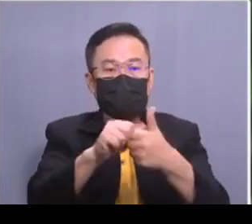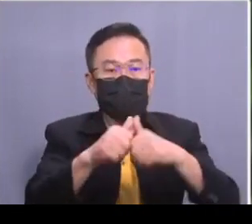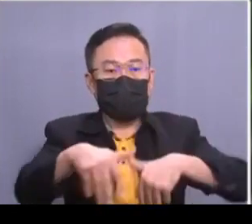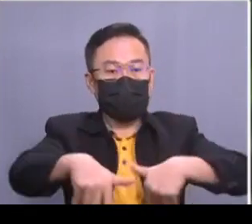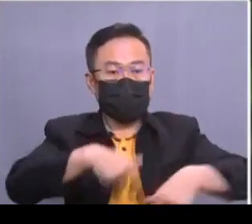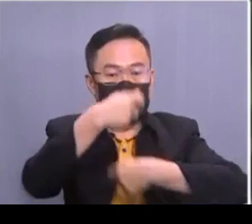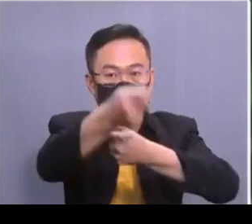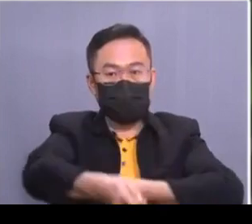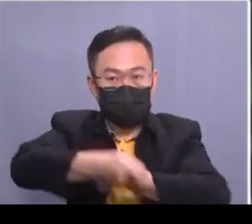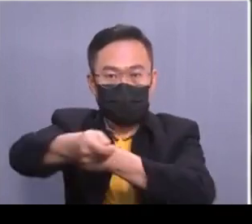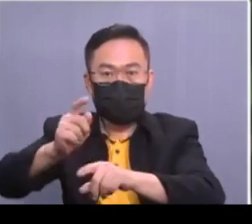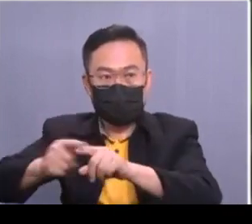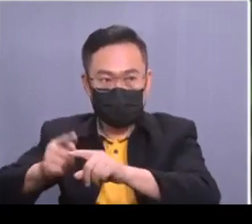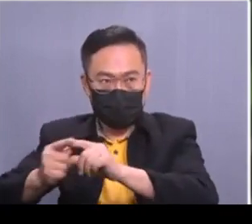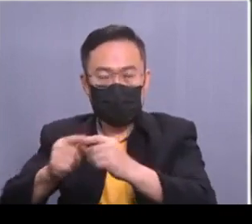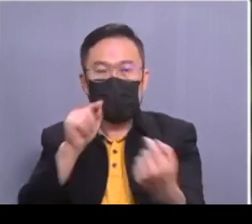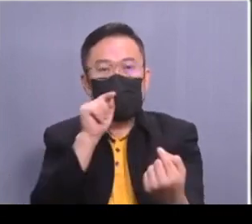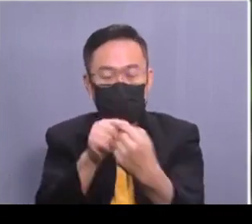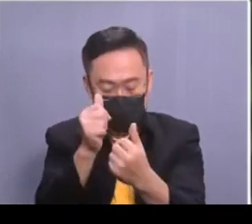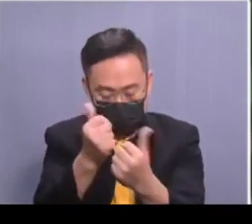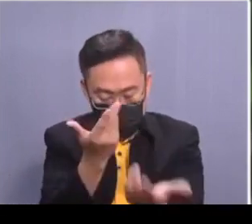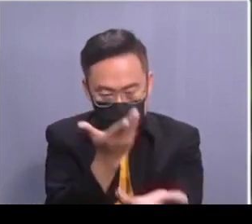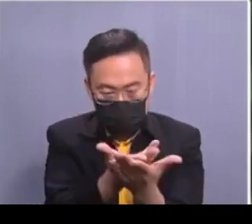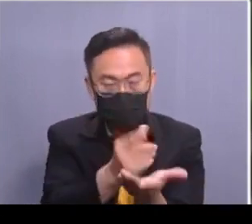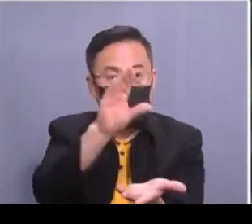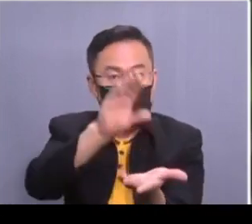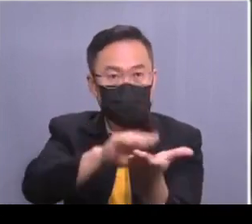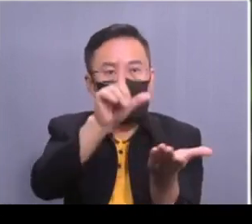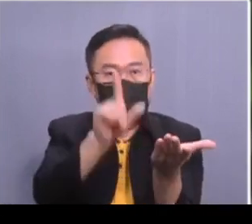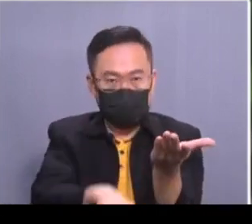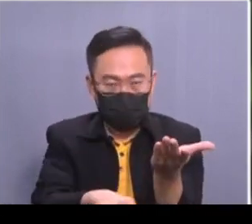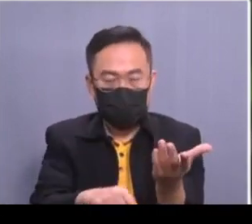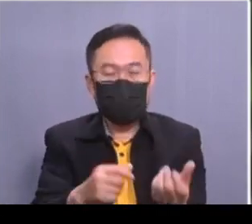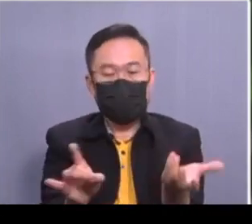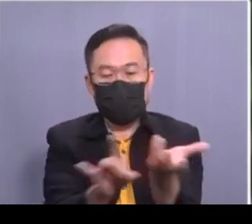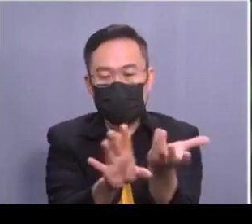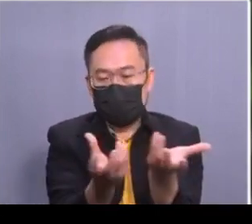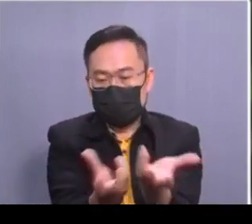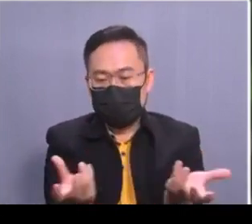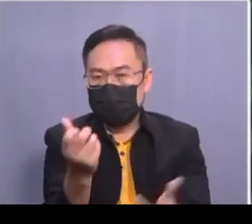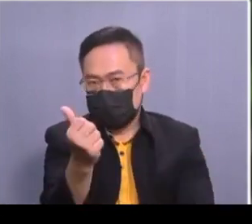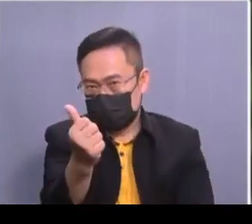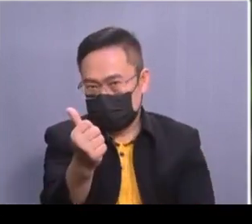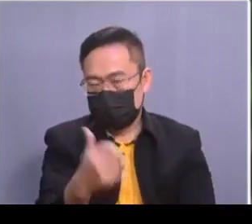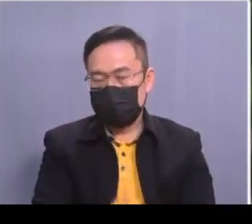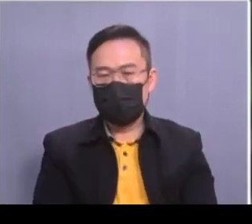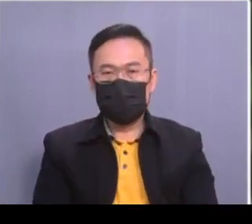รได้อย่างตรงจุดอีกทั้งยังช่วยลดต้นทุนและเพิ่มผลผลิตให้มีคุณภาพด้วยค่ะ